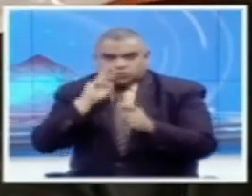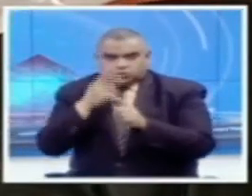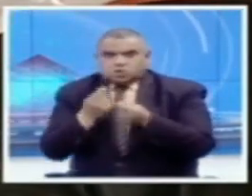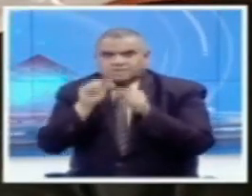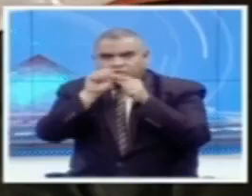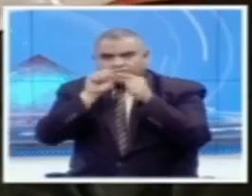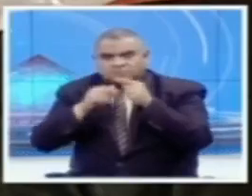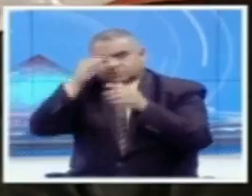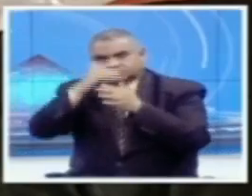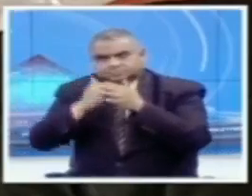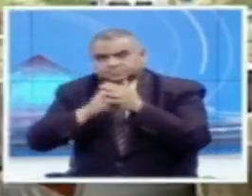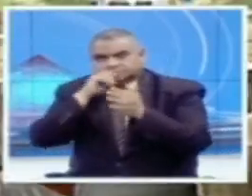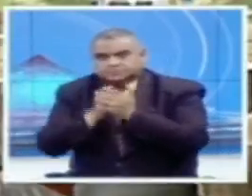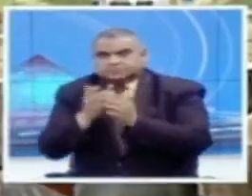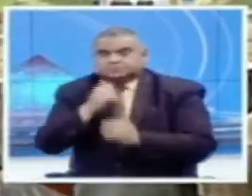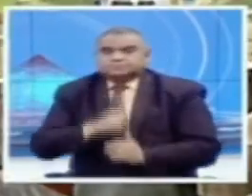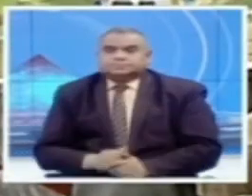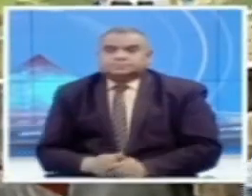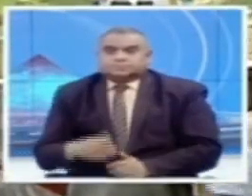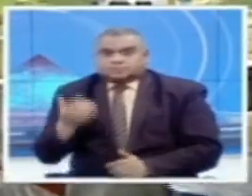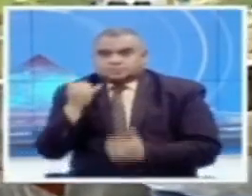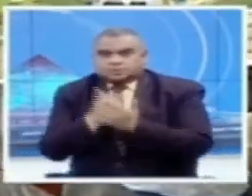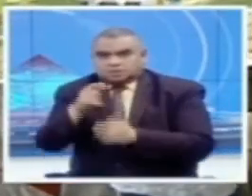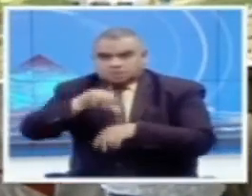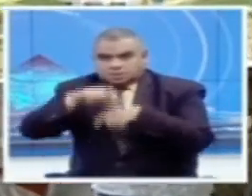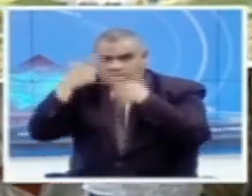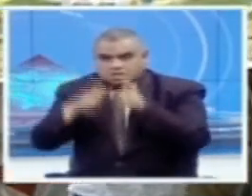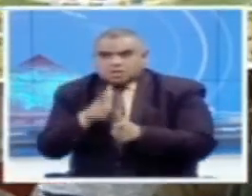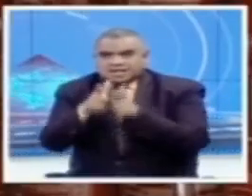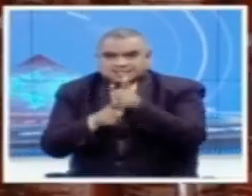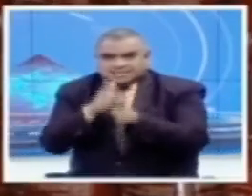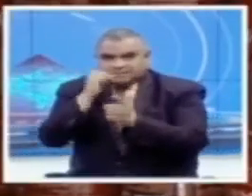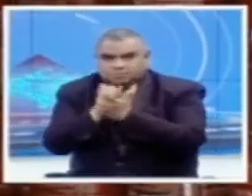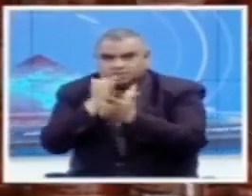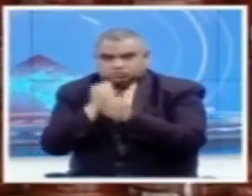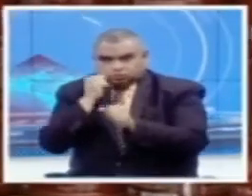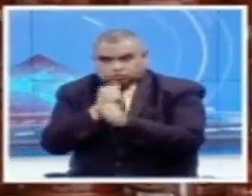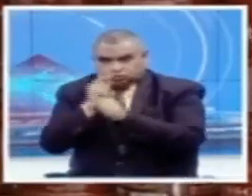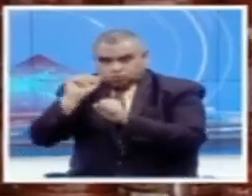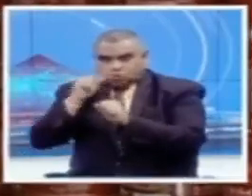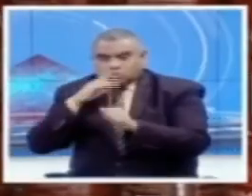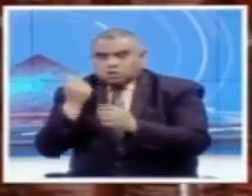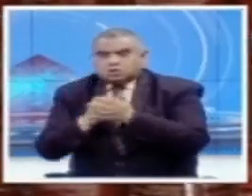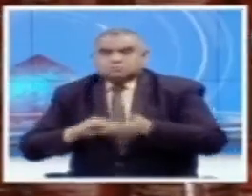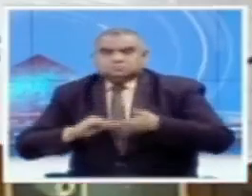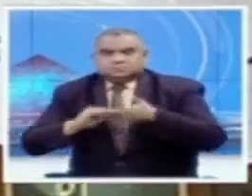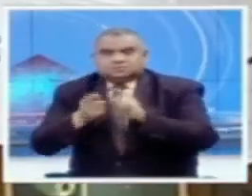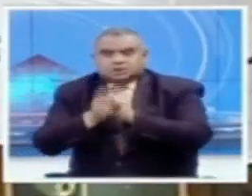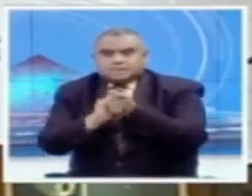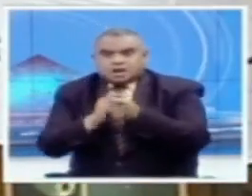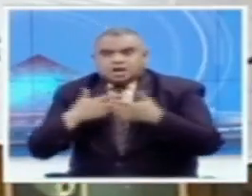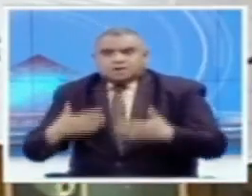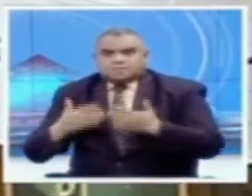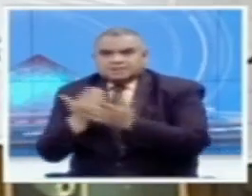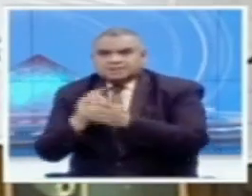هنا احسن من بره بكتير. وتسعى الهيئه الوطنيه للاعلام من خلال تنظيم هذه المعارض للتيسير